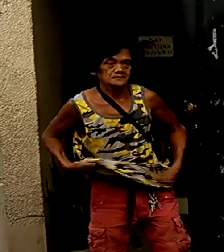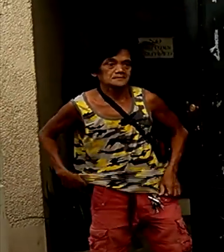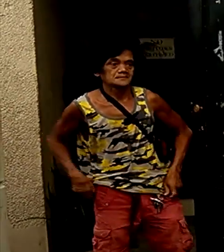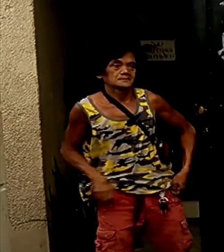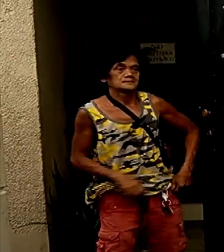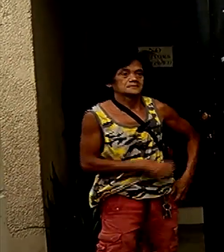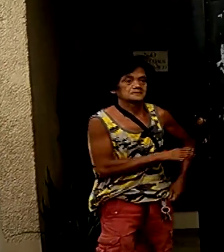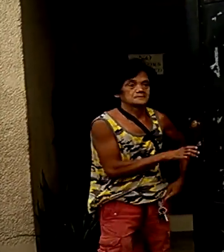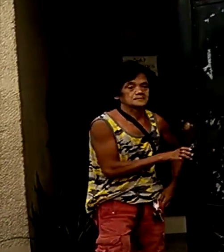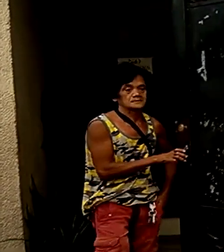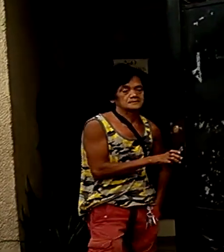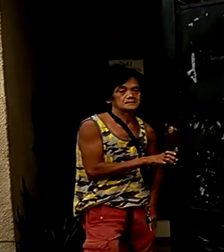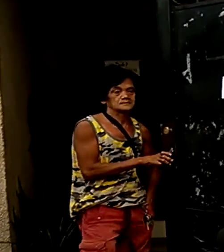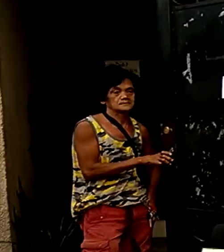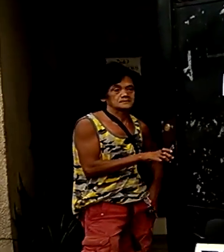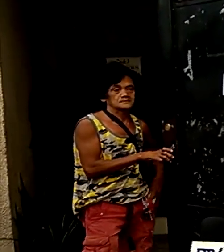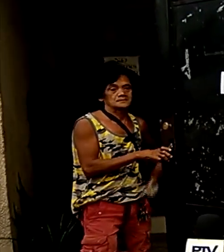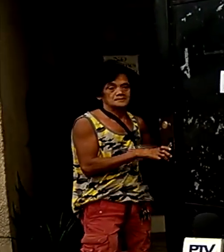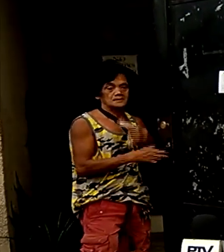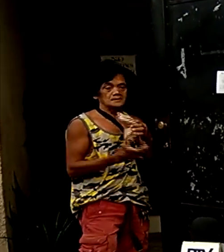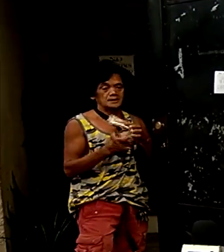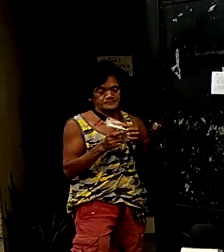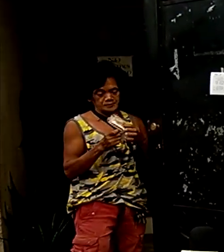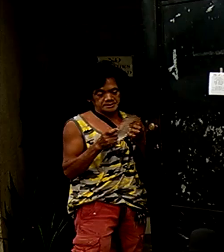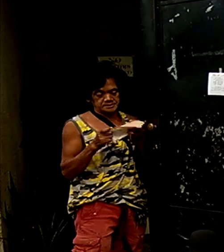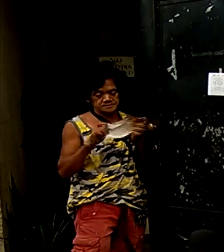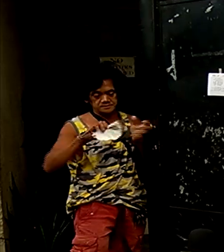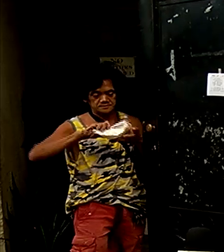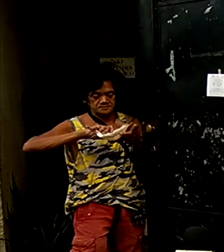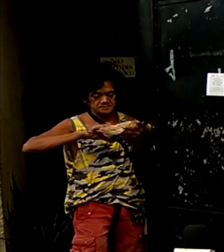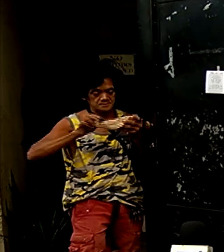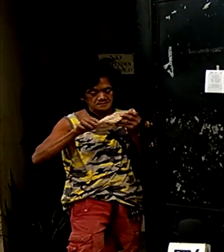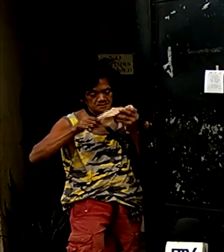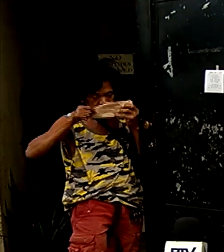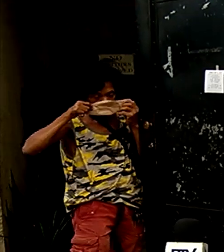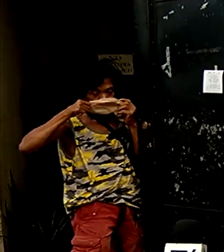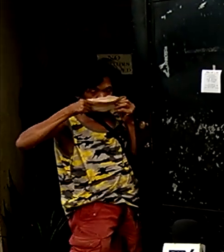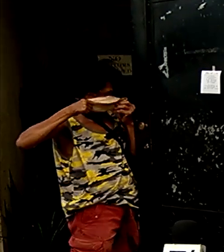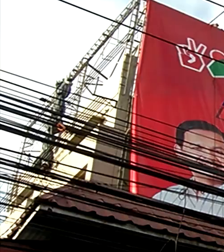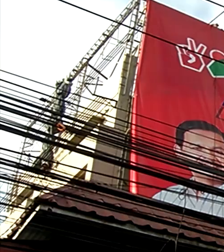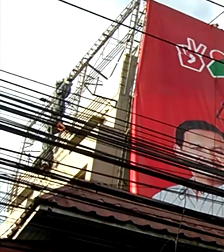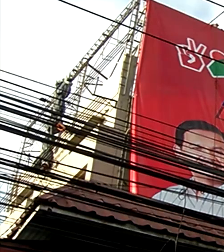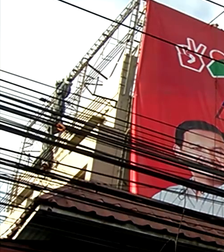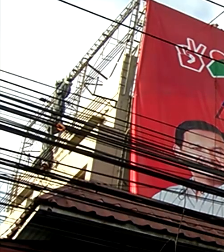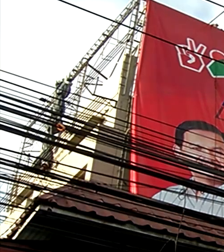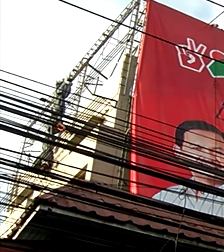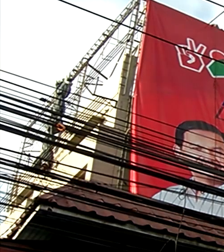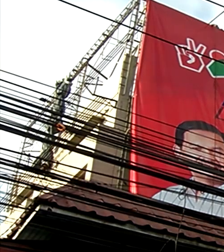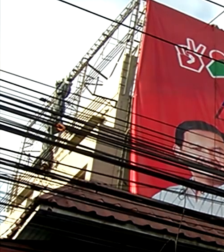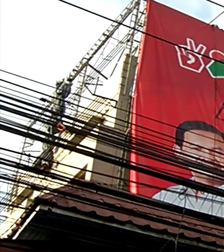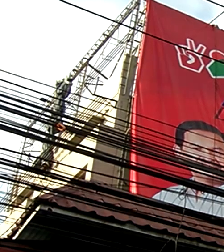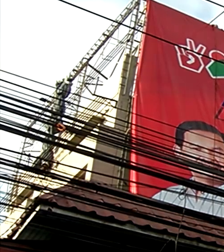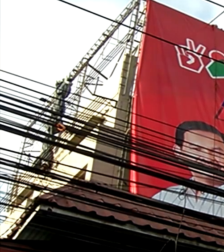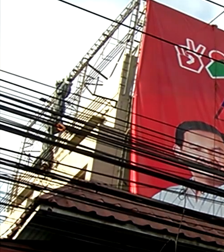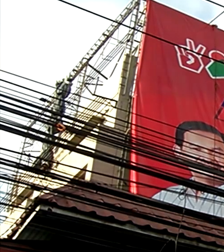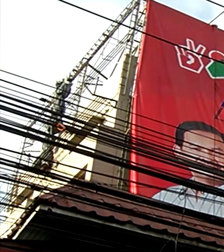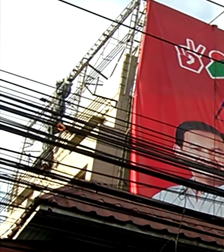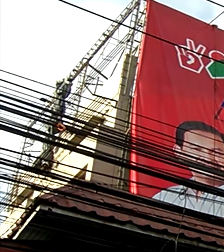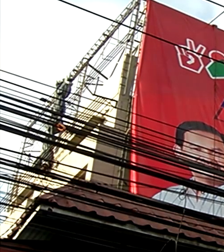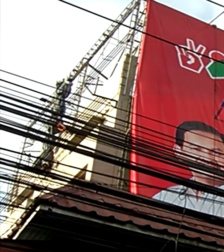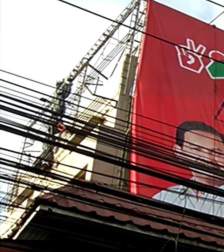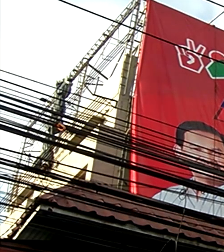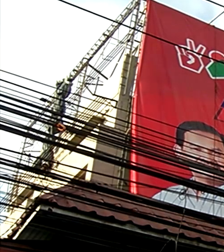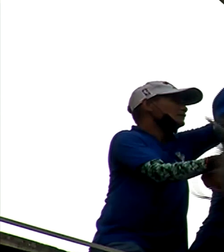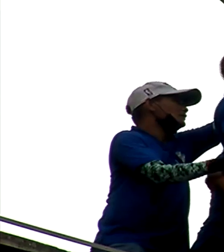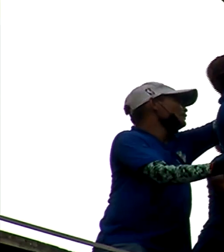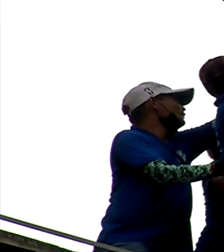makikiraan lang kami para doon sa tatanggalin niya lang yung billboard. Nasampulan kanina ang campaign material na ito sa taas